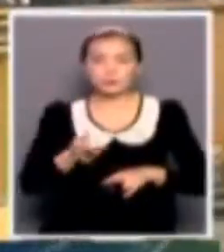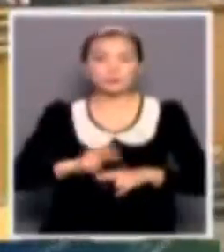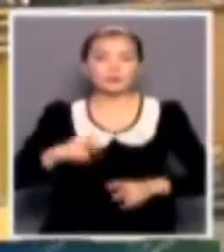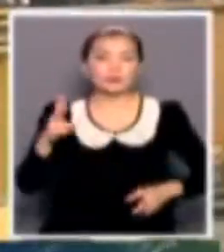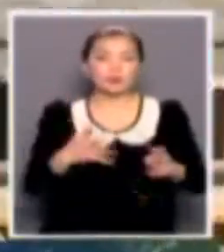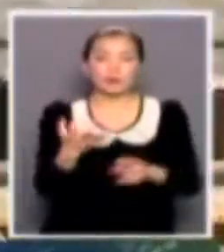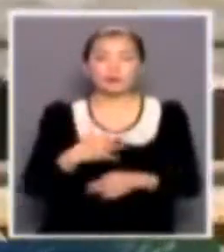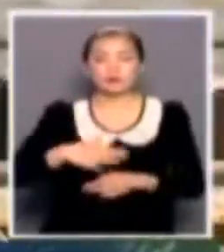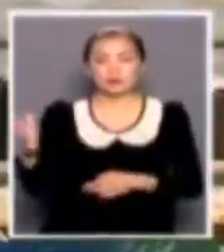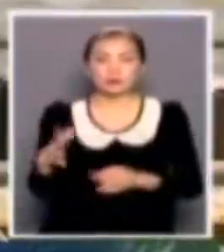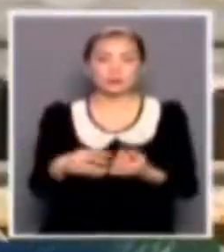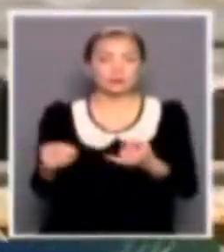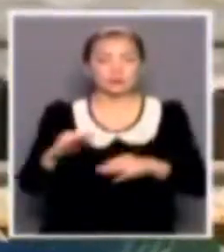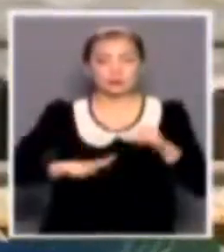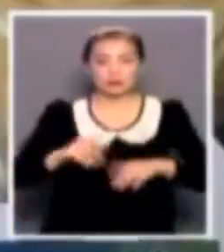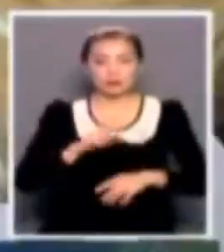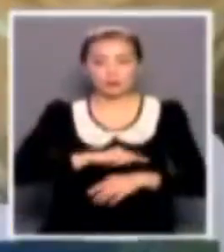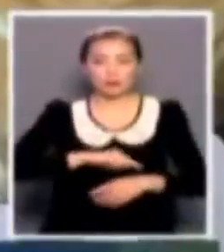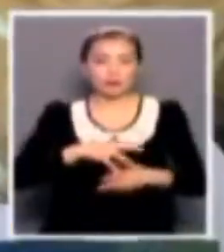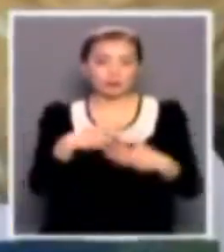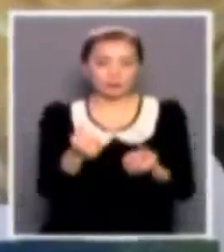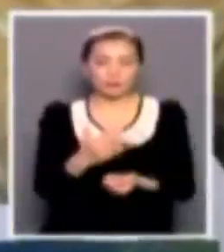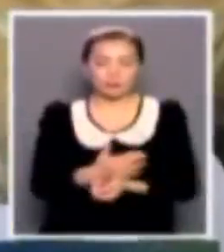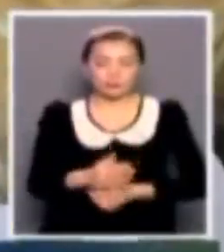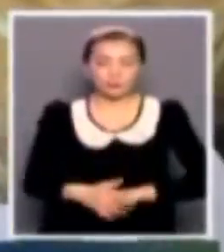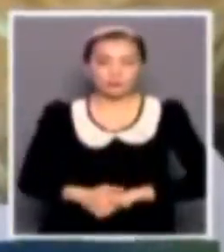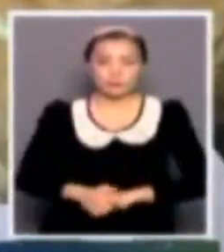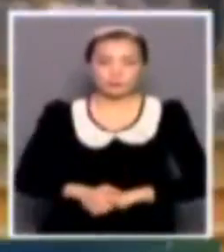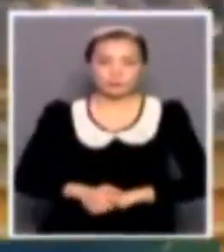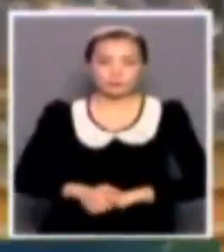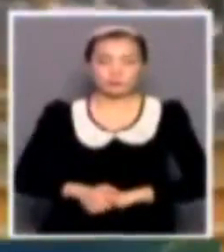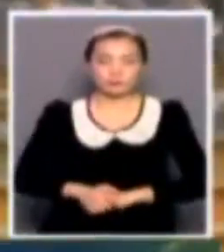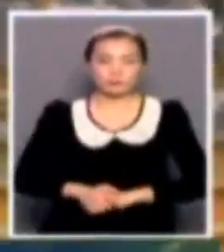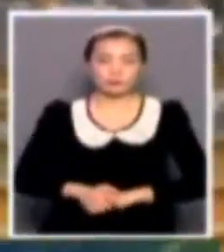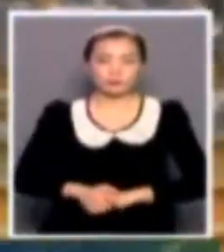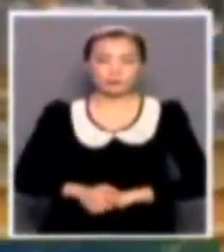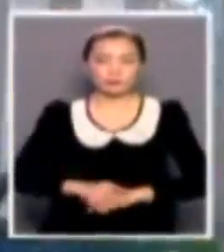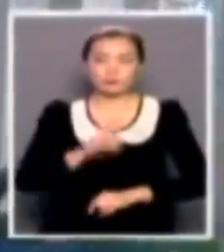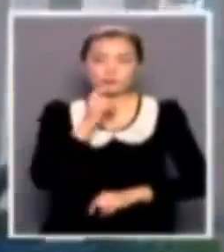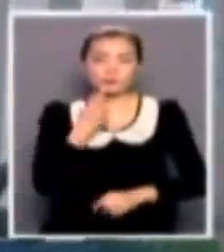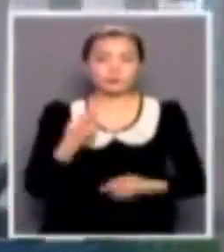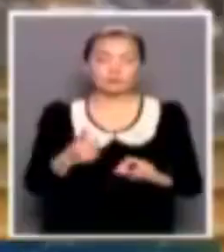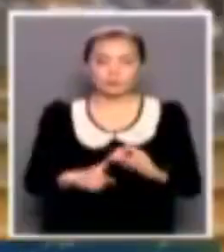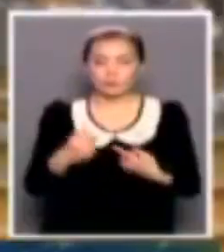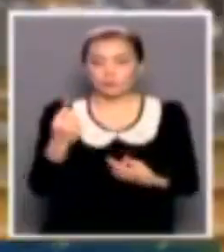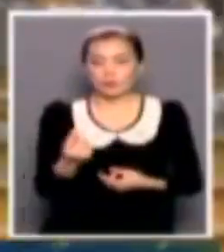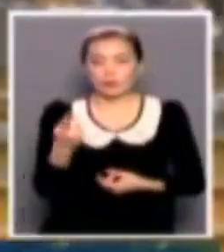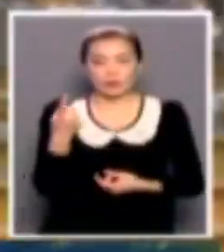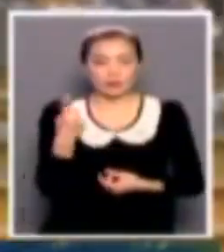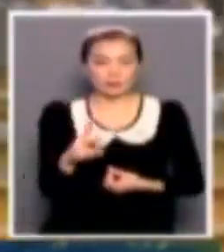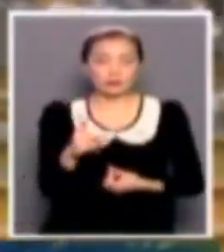зауыт 500-ден аса жергілікті маманды тұрақты жұмыспен қамтып отыр. Құрылғының күрделігіне байланысты күніне